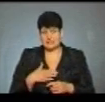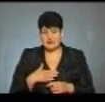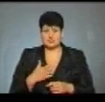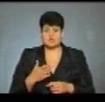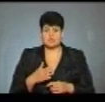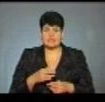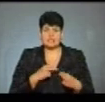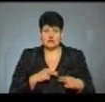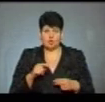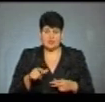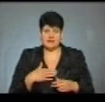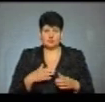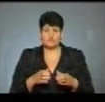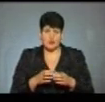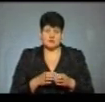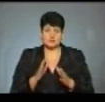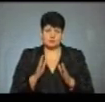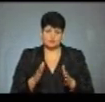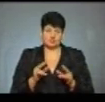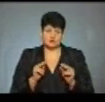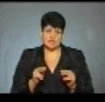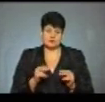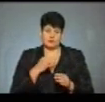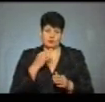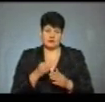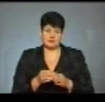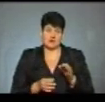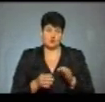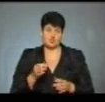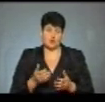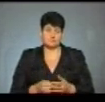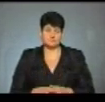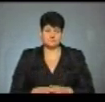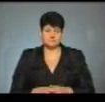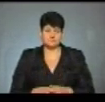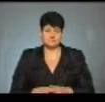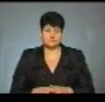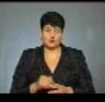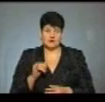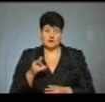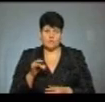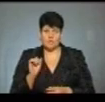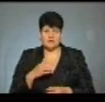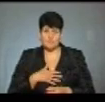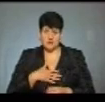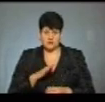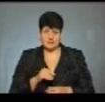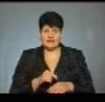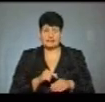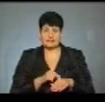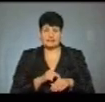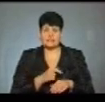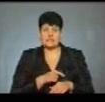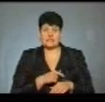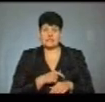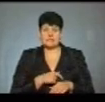наші колеги з нашої фракції, будуть чесно відповідати перед судом. Так що Ігор може тут не переживати, депутатської недоторканності з